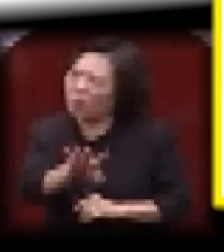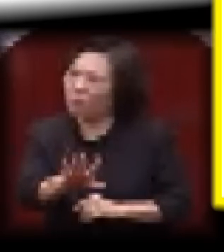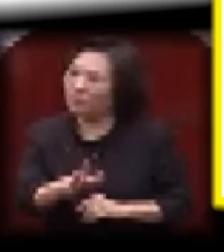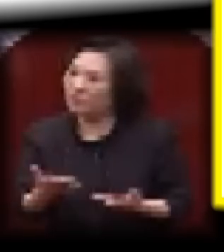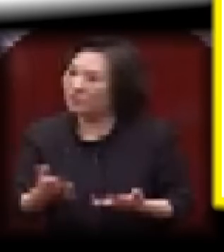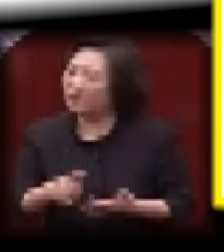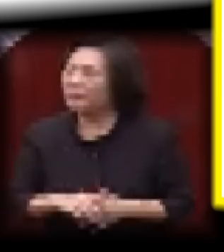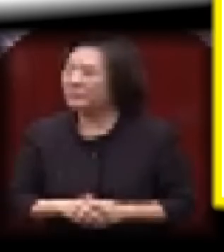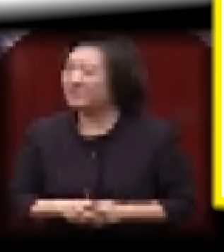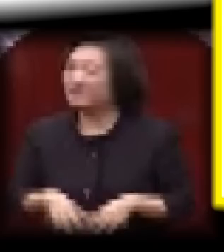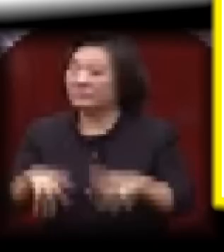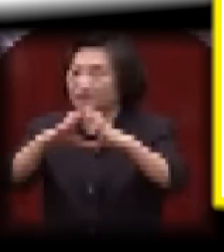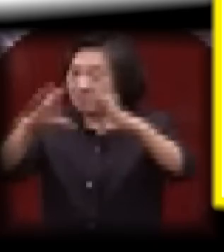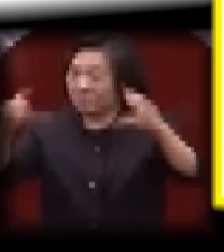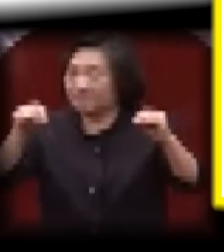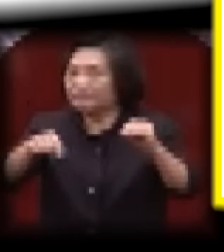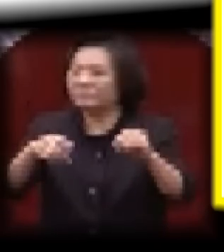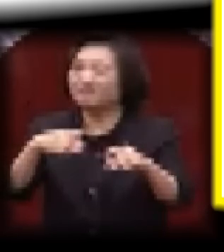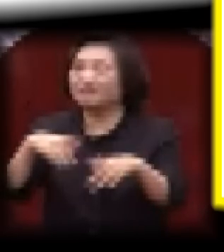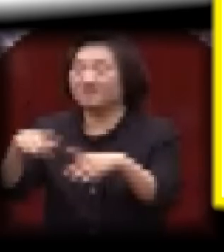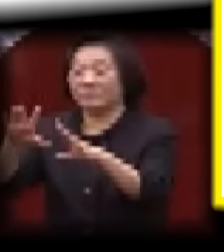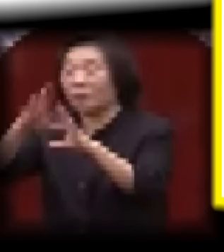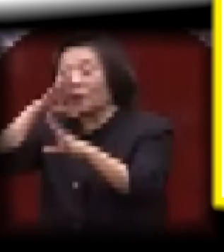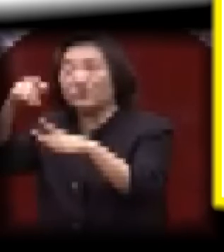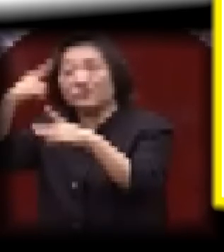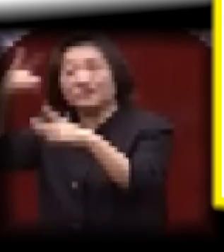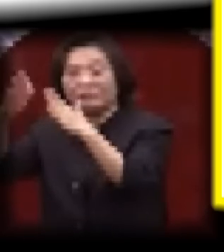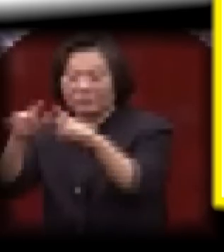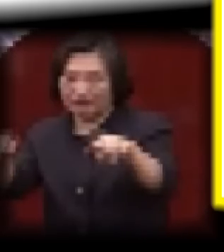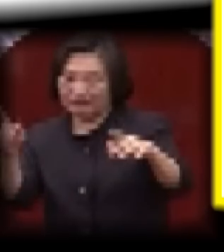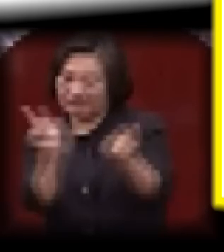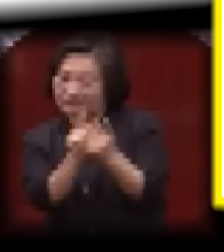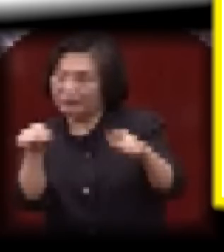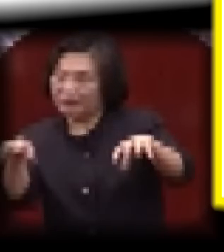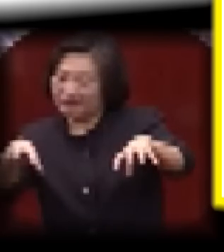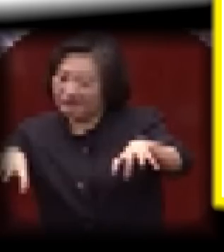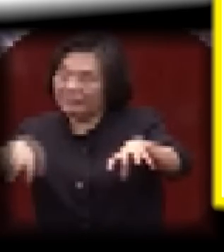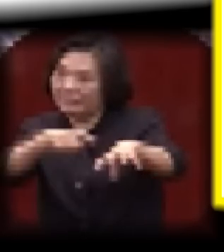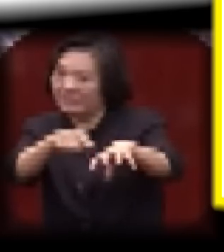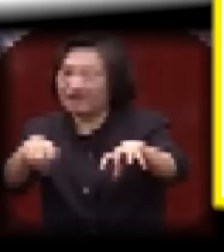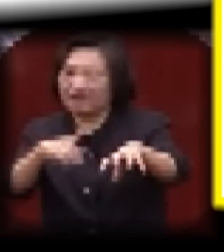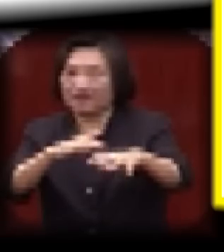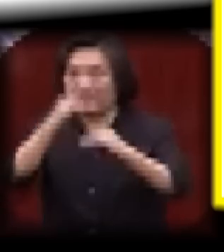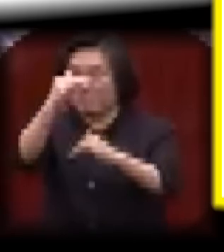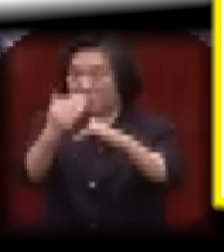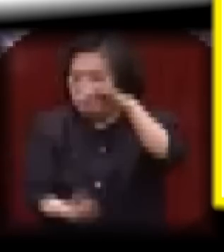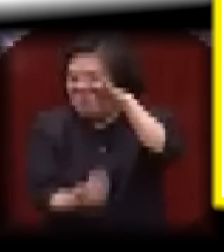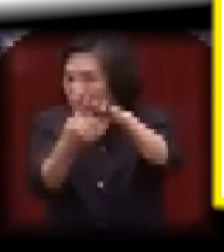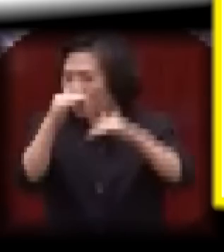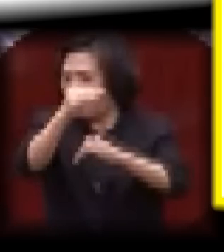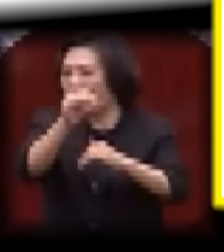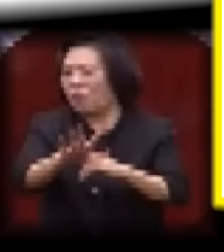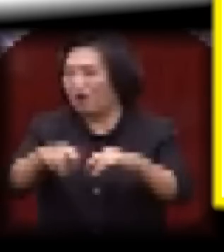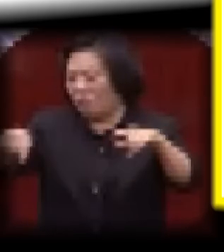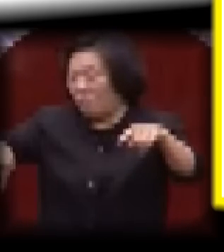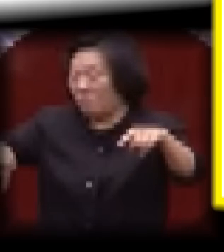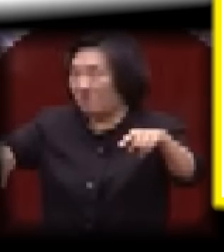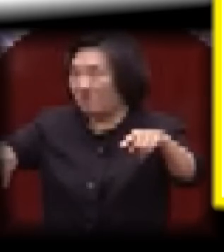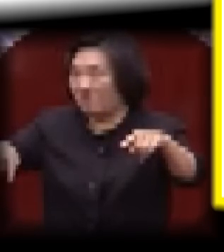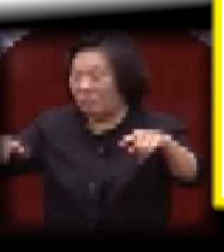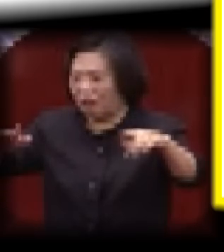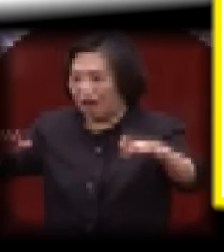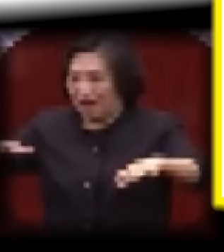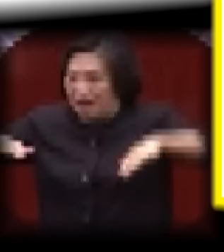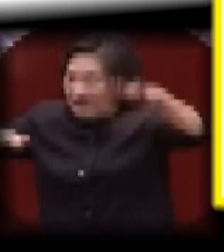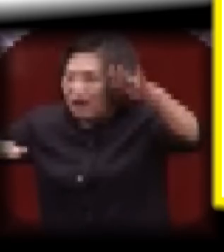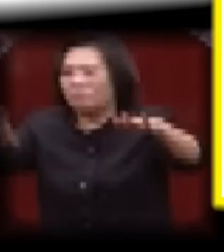题，因为它就在国父纪念馆对面，所以有限高。这个限高不是说它比国父纪念馆不可以比国父纪